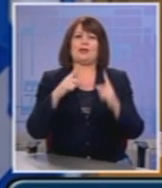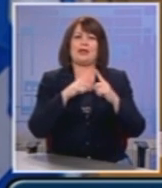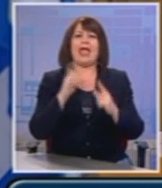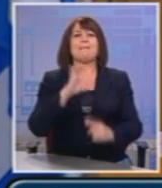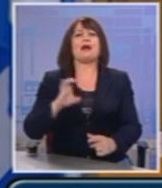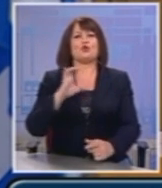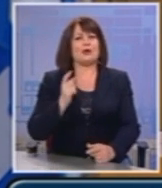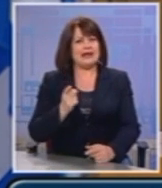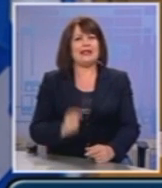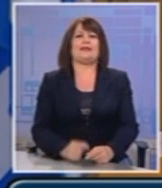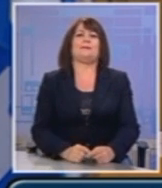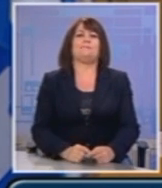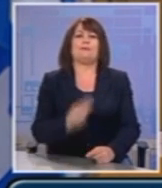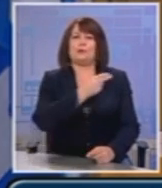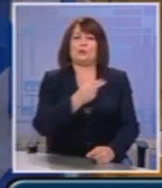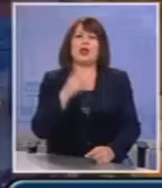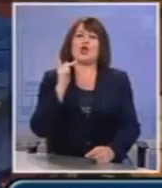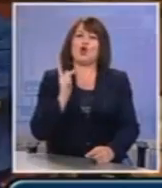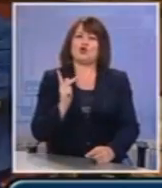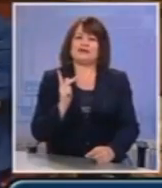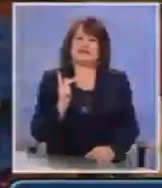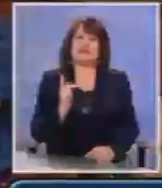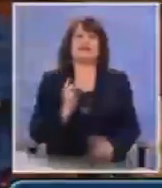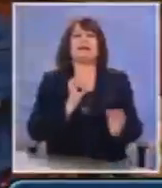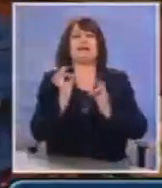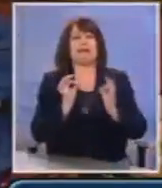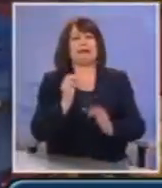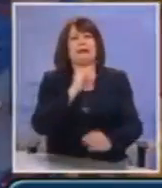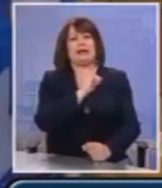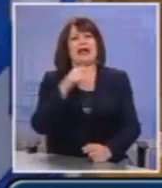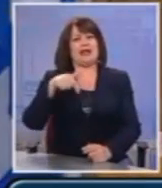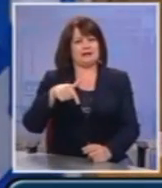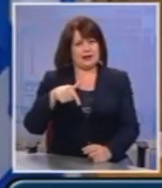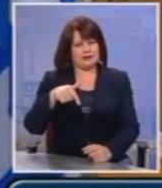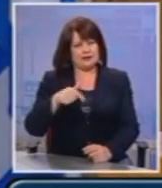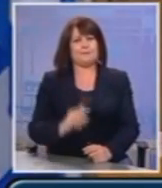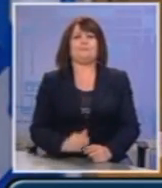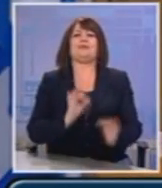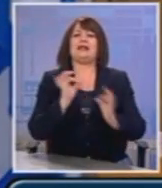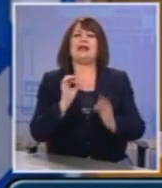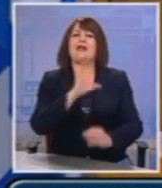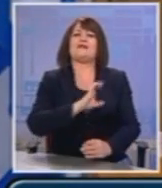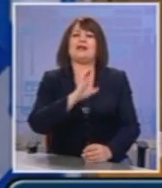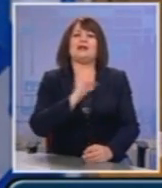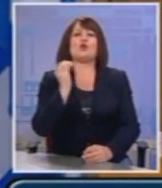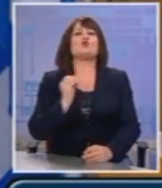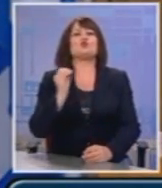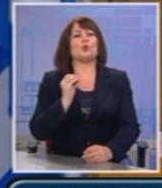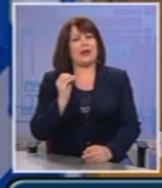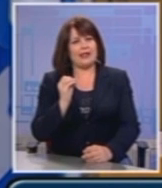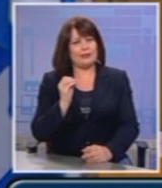εμμανουηλίδη τον κύριο θωμά κότσια την κυρία ιωάννα γαϊτάνη την κυρ κυρία ευγενία